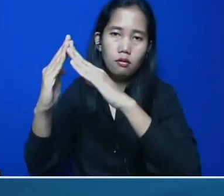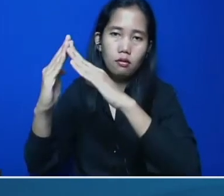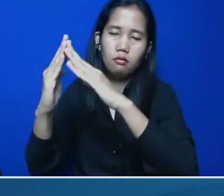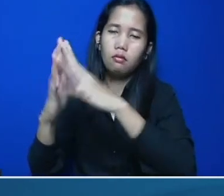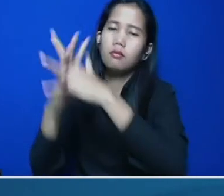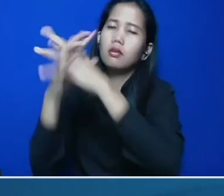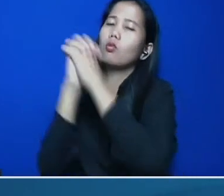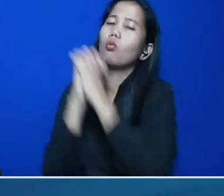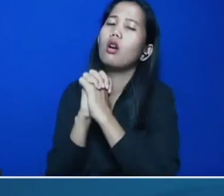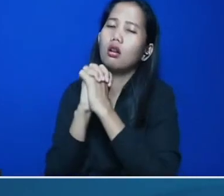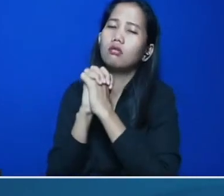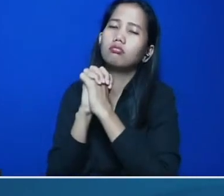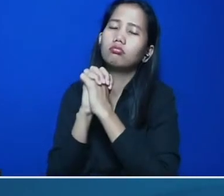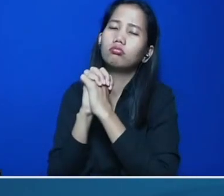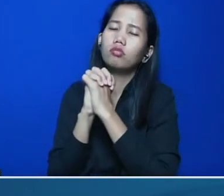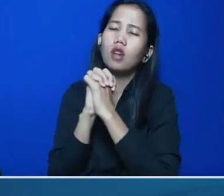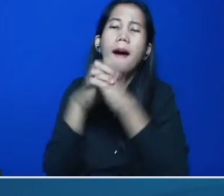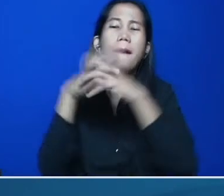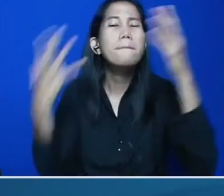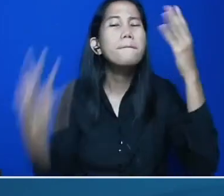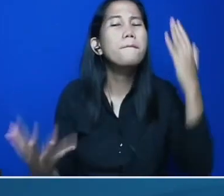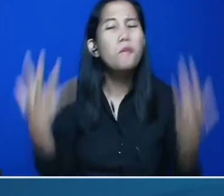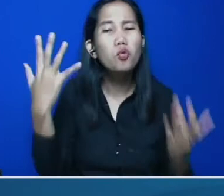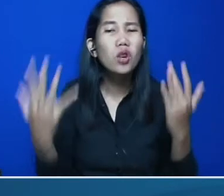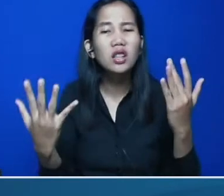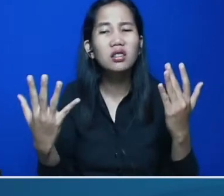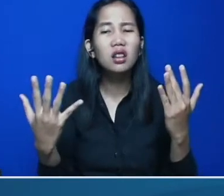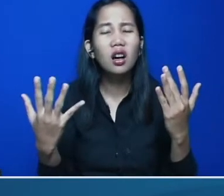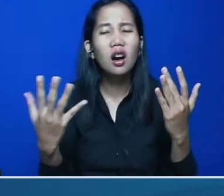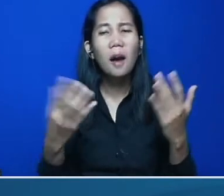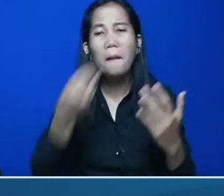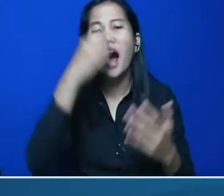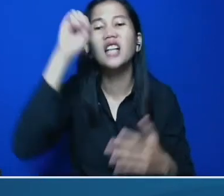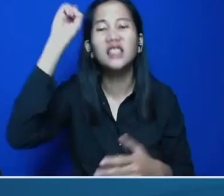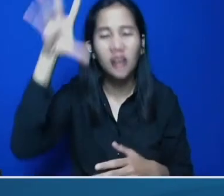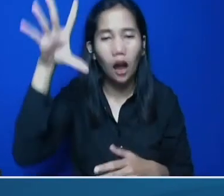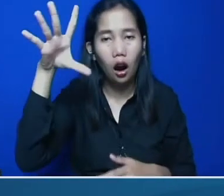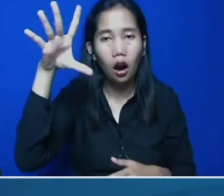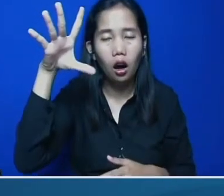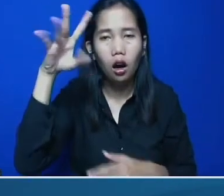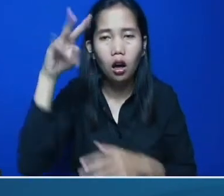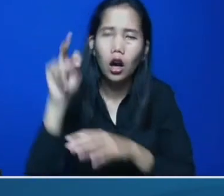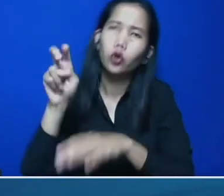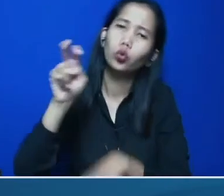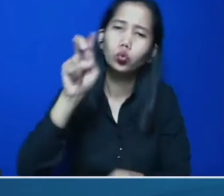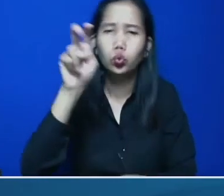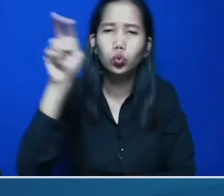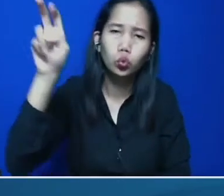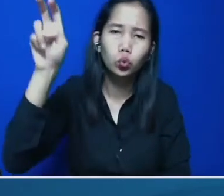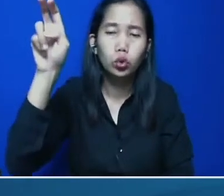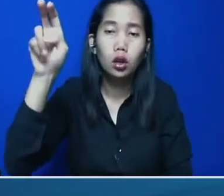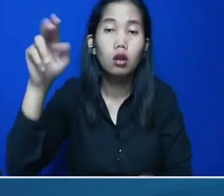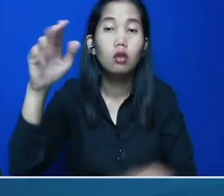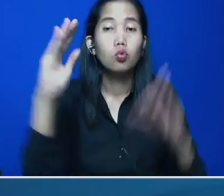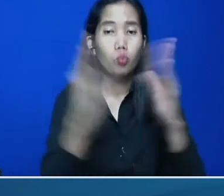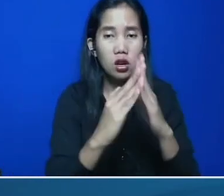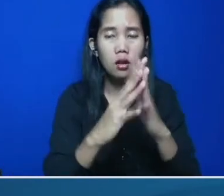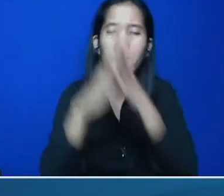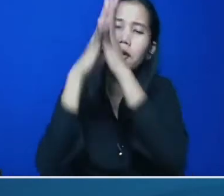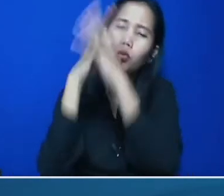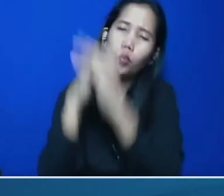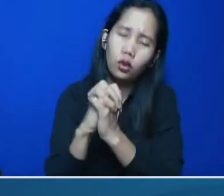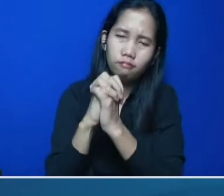untuk berdoa Petrus merasa lapar dan dia ingin makan tetapi sementara makanan